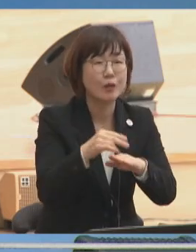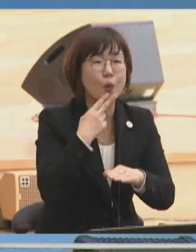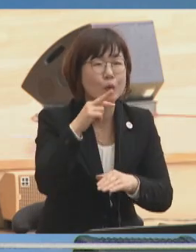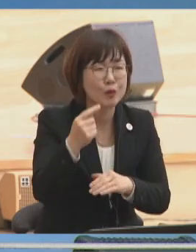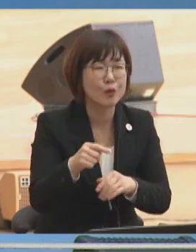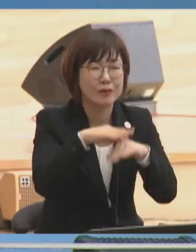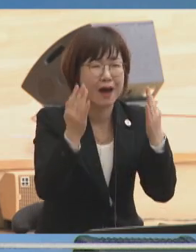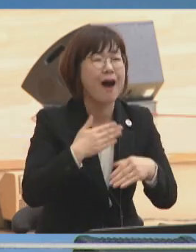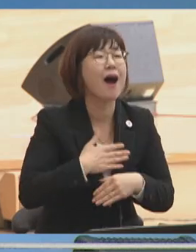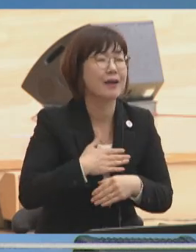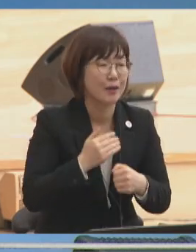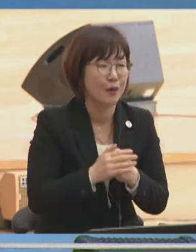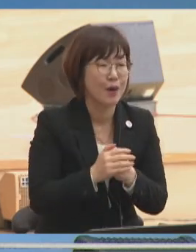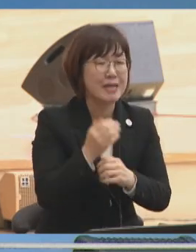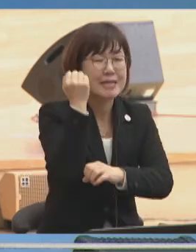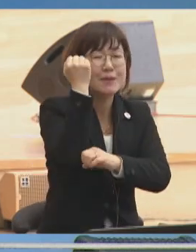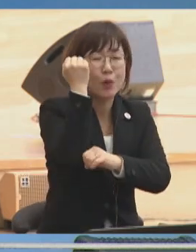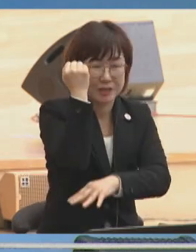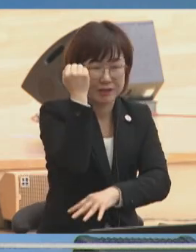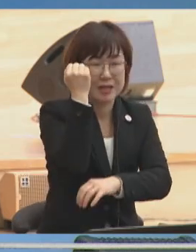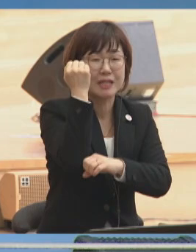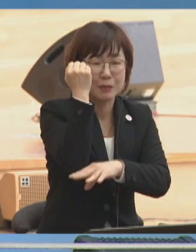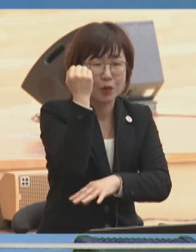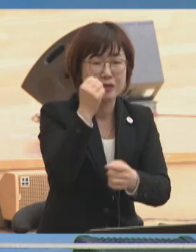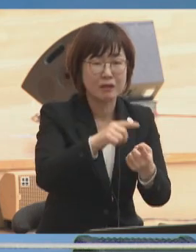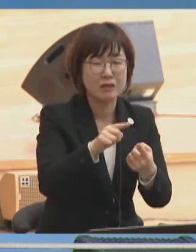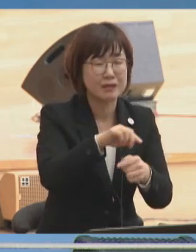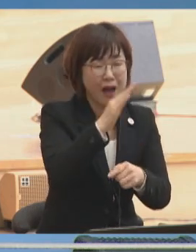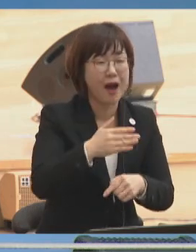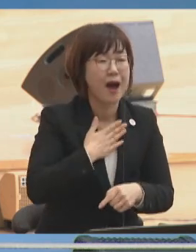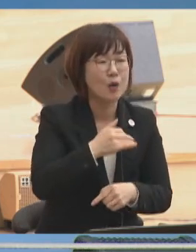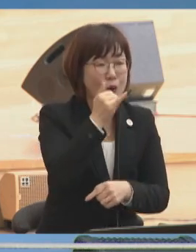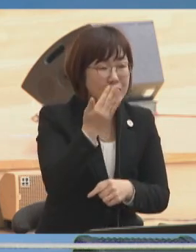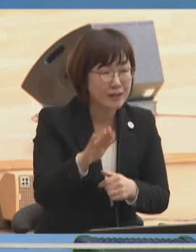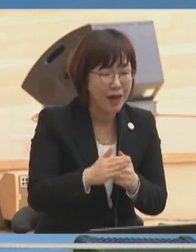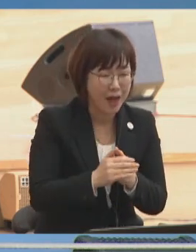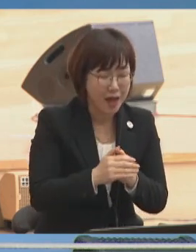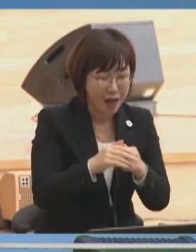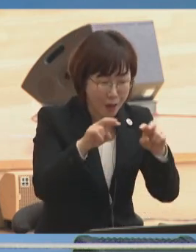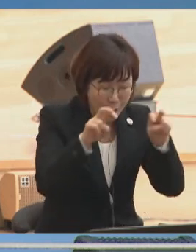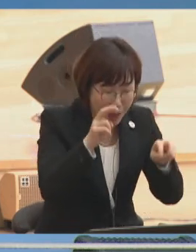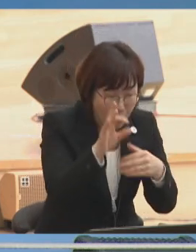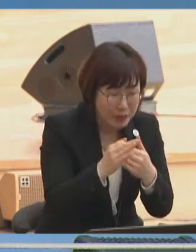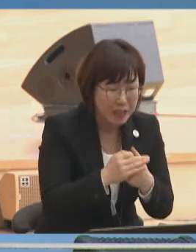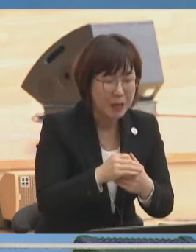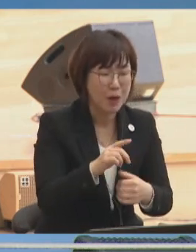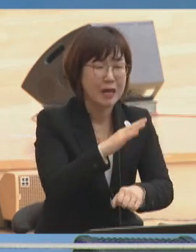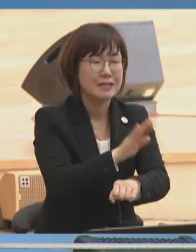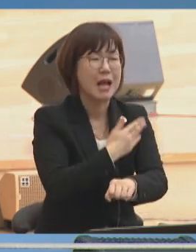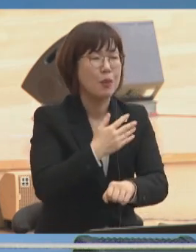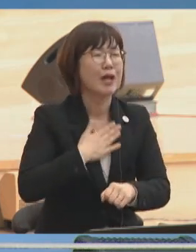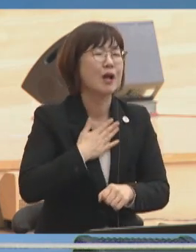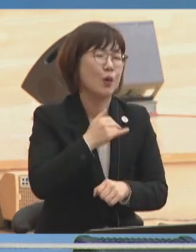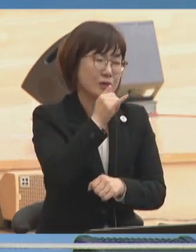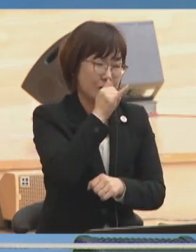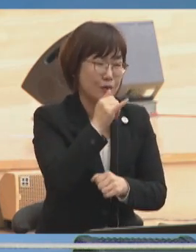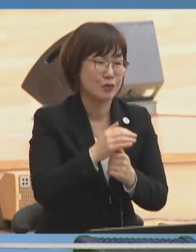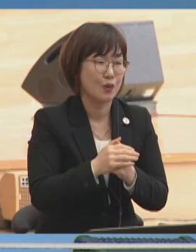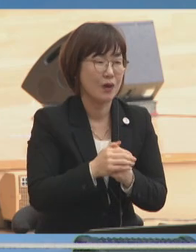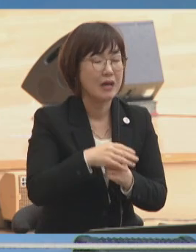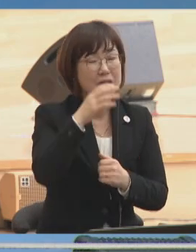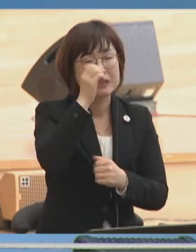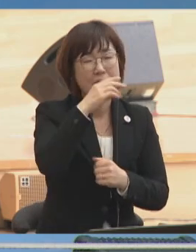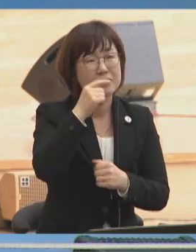그 기초적인 것을 잘못 알고 있다. 이건 진짜 있을 수 없는 일이죠. 마치 아무 생각